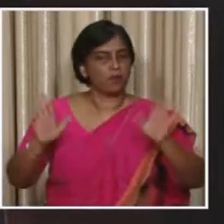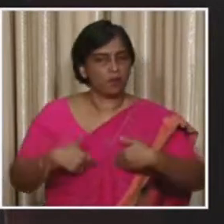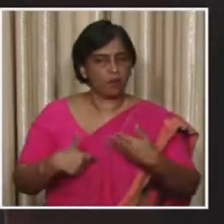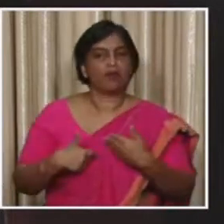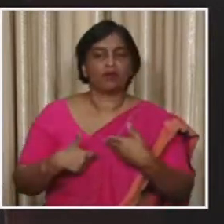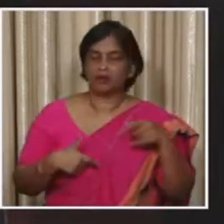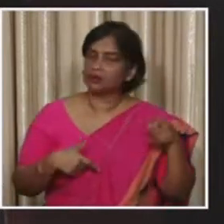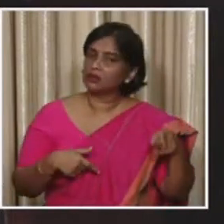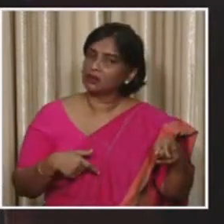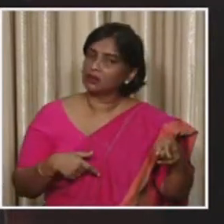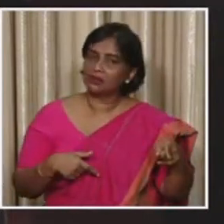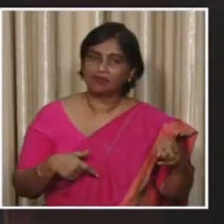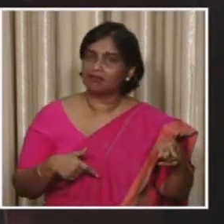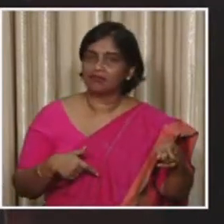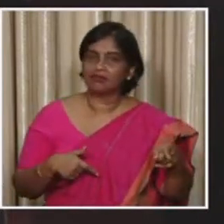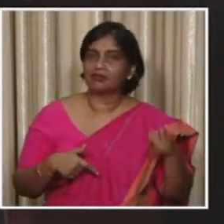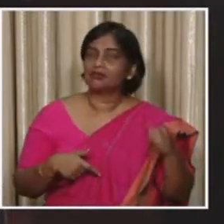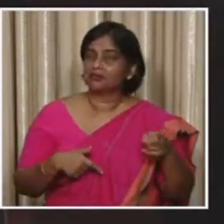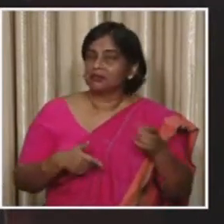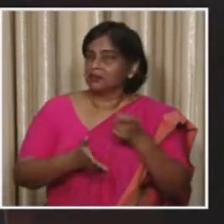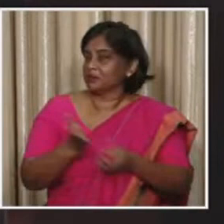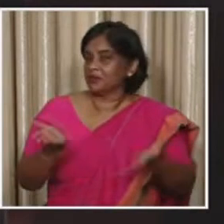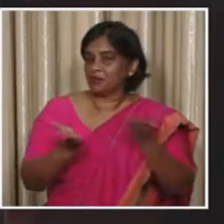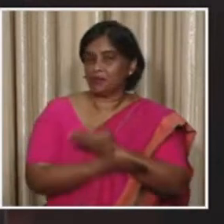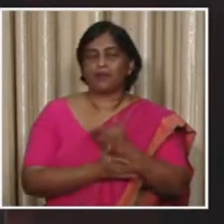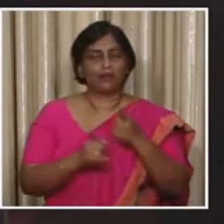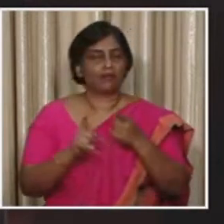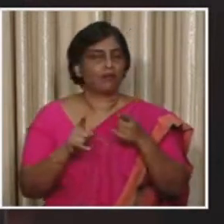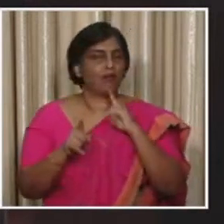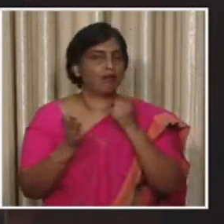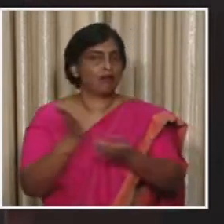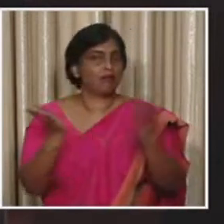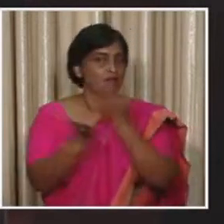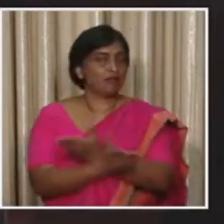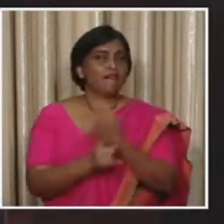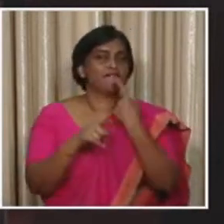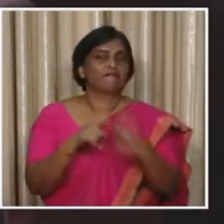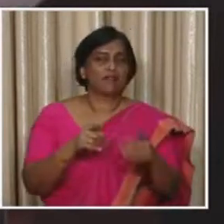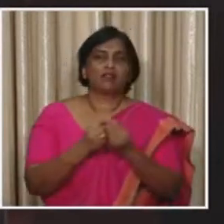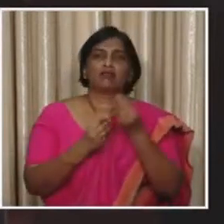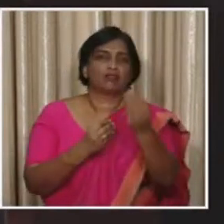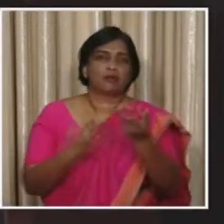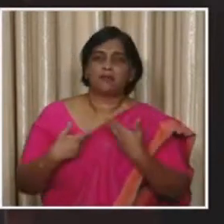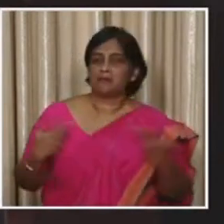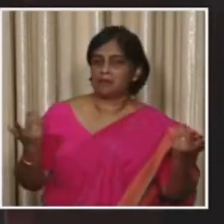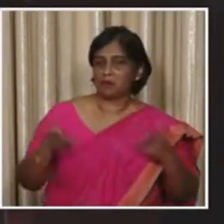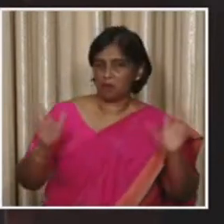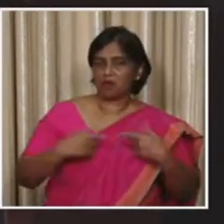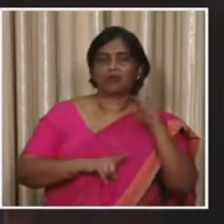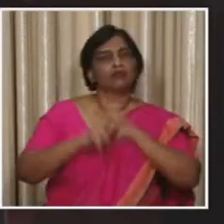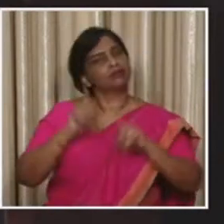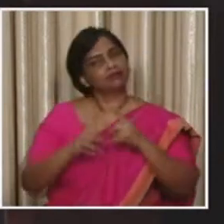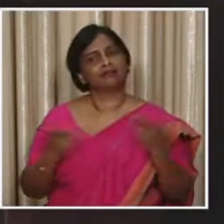මේ බයිලටරල් ක්‍රෙඩිටර්ස් ලයික් ඇති කරගත්ත ගිවිසුම විතරක් ලබා දෙන්නට බැහැයි කියලා. ඉතින් ඇත්ත